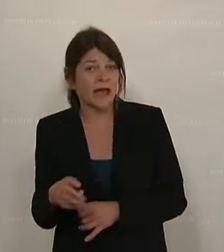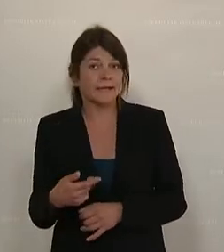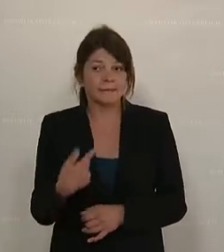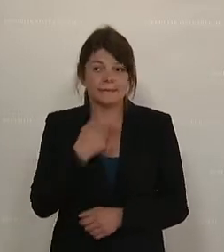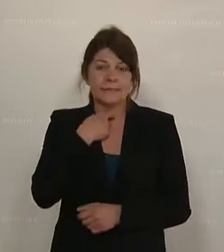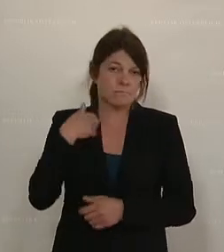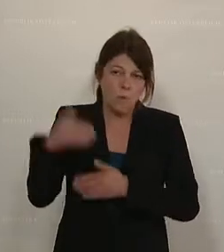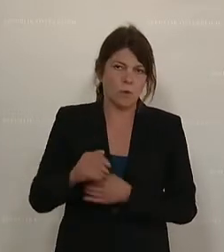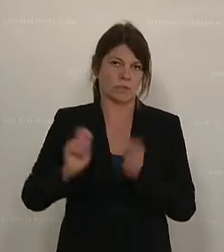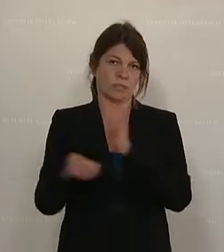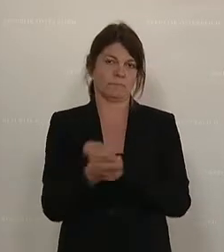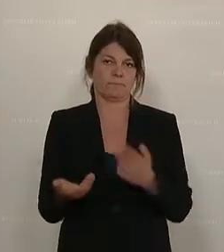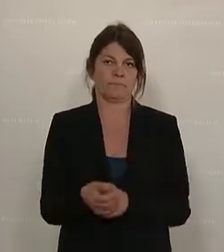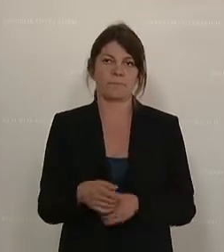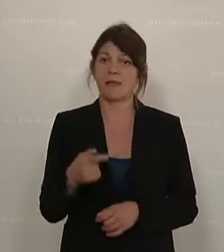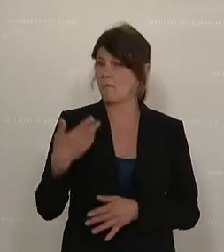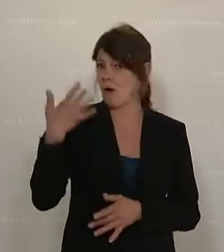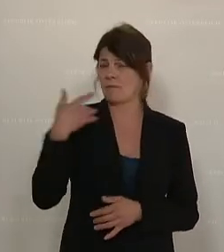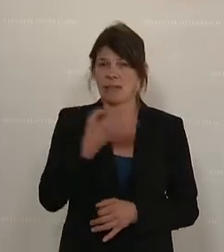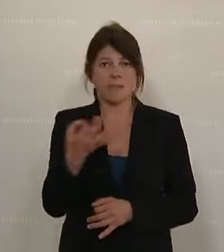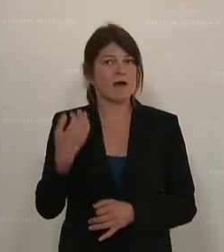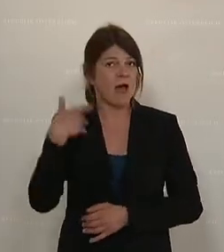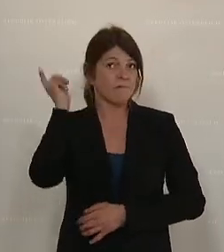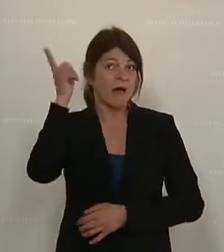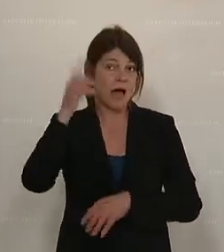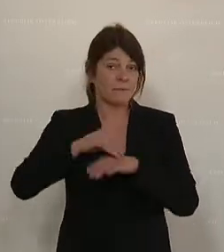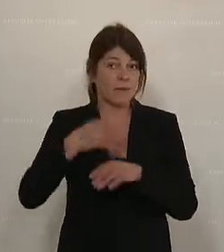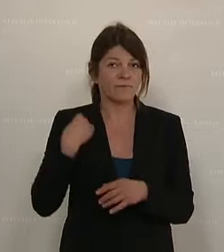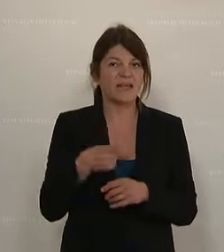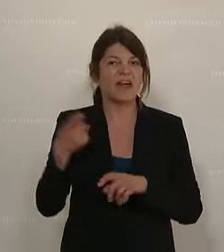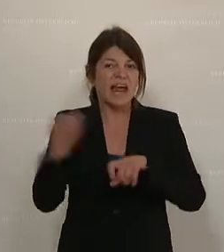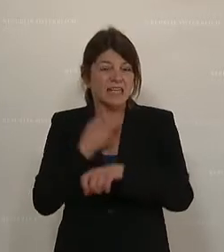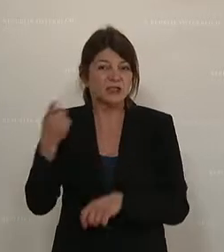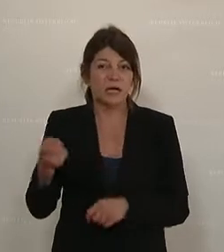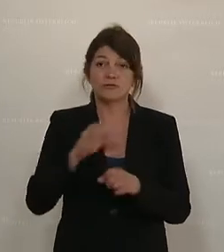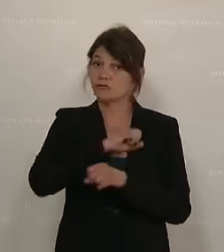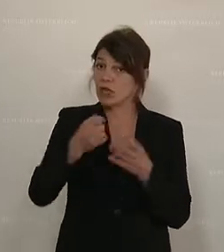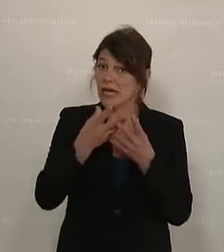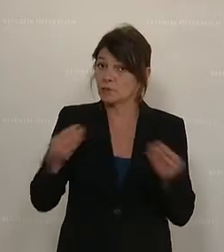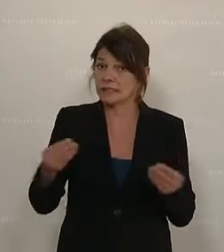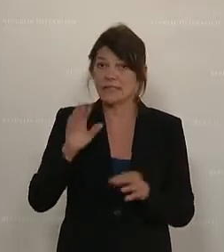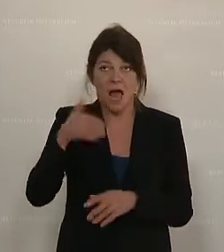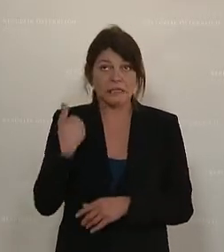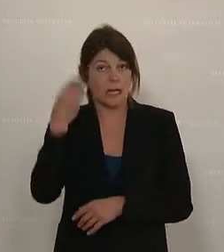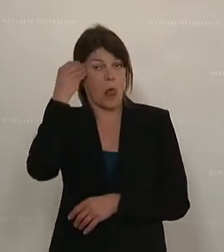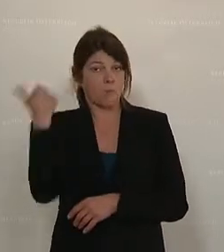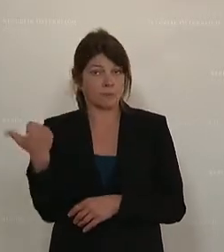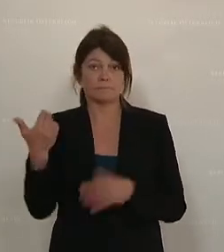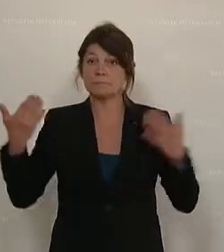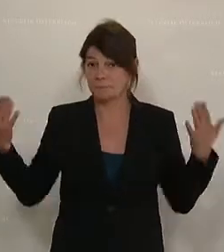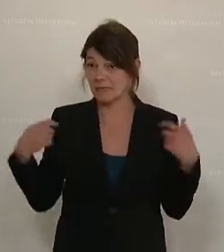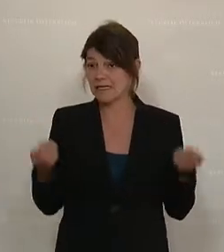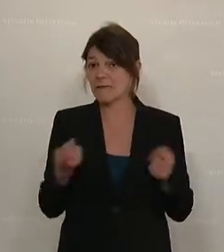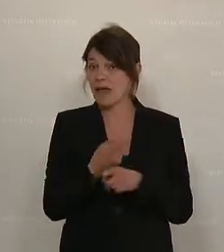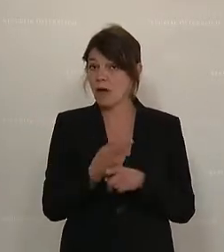nicht. Und wir haben jetzt gerade vor wenigen Tagen die Warnmeldung wieder bekommen, dass die Gletscher schneller schmelzen als gedacht. Es kann auch sein,